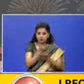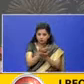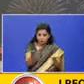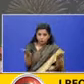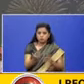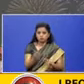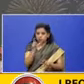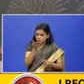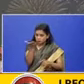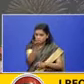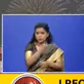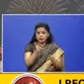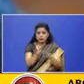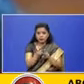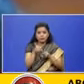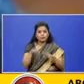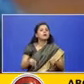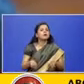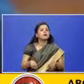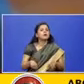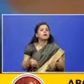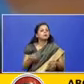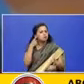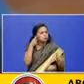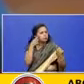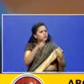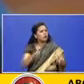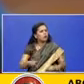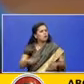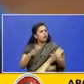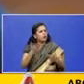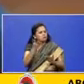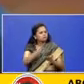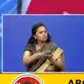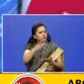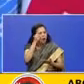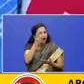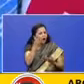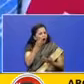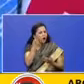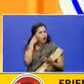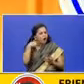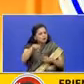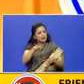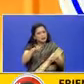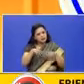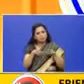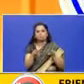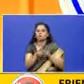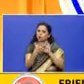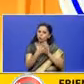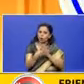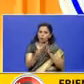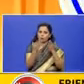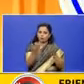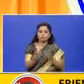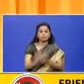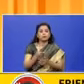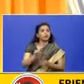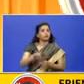भी मिशन लाइफ को जानिए, उसे अपनाने का प्रयास कीजिए। साथियों,